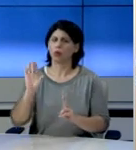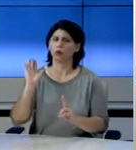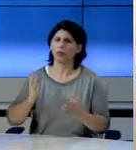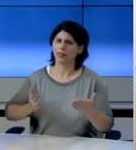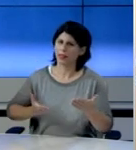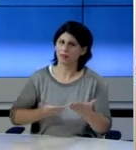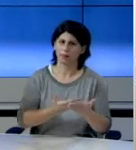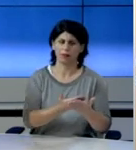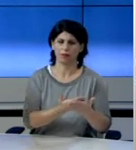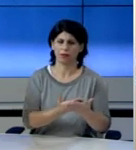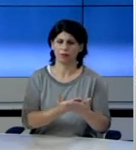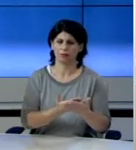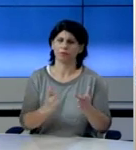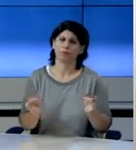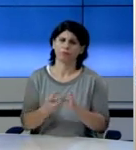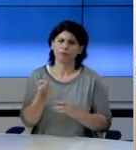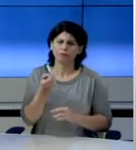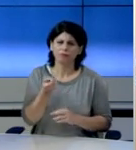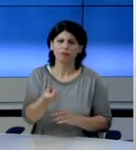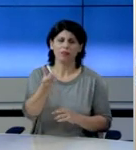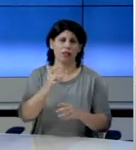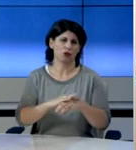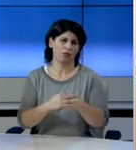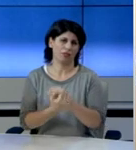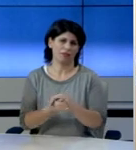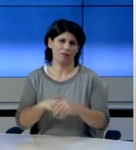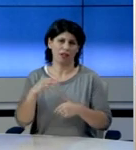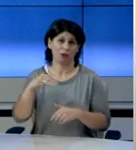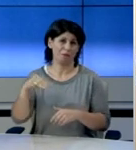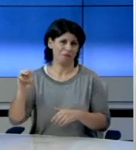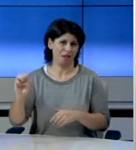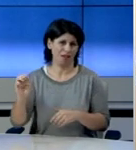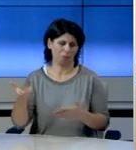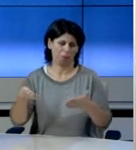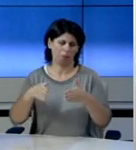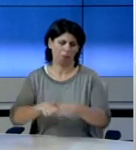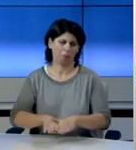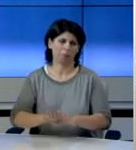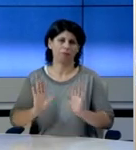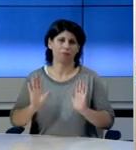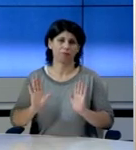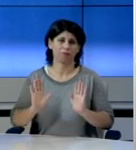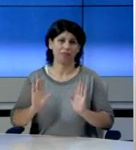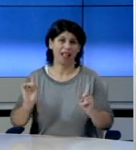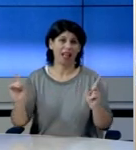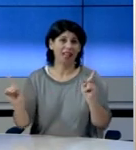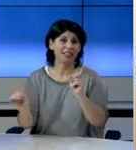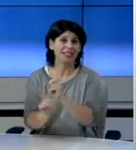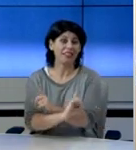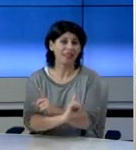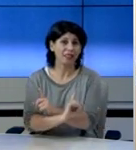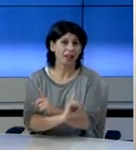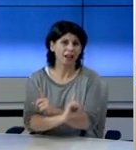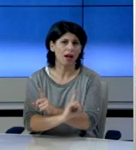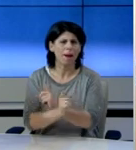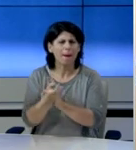αυτά έτυχαν του ελάχιστου ενδιαφέροντος των μέσων μαζικής ενημέρωσης. Σε αντίθεση, σας θυμίζω, με